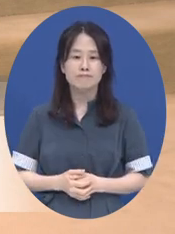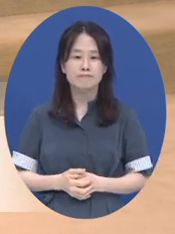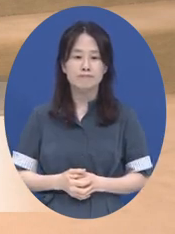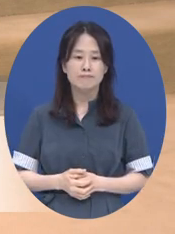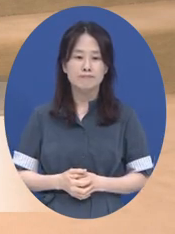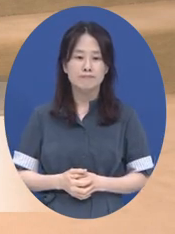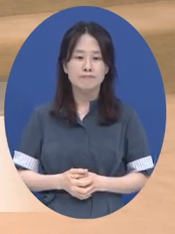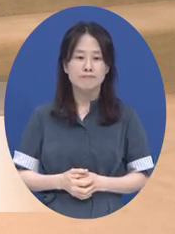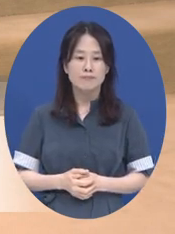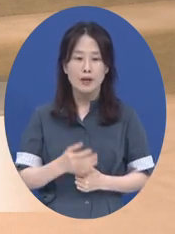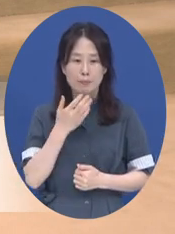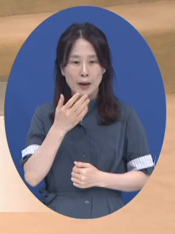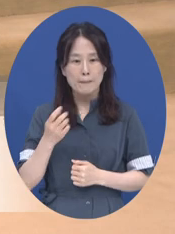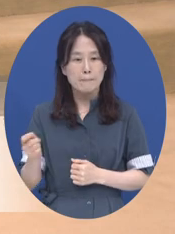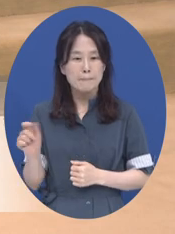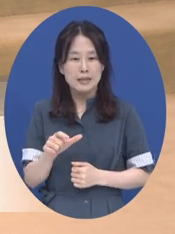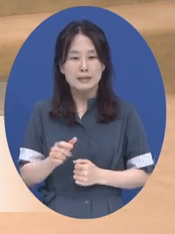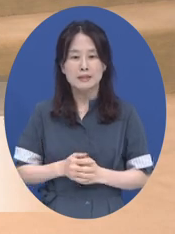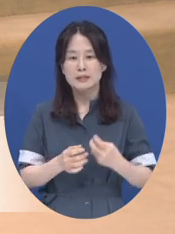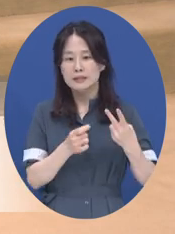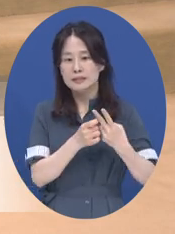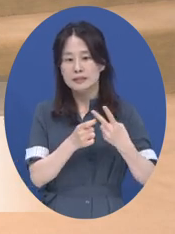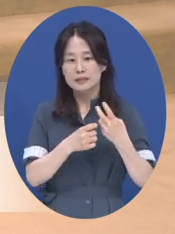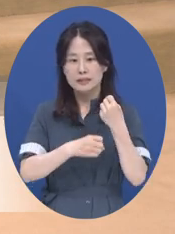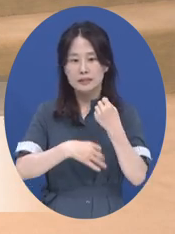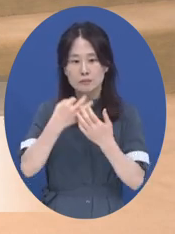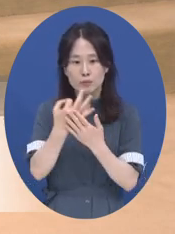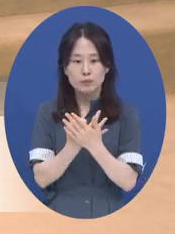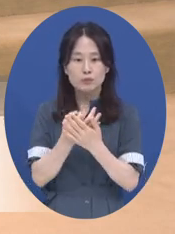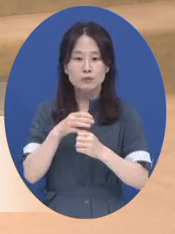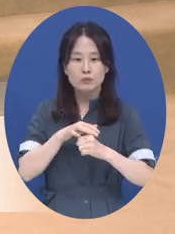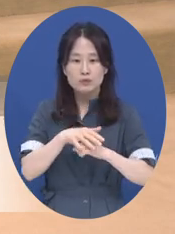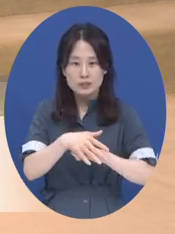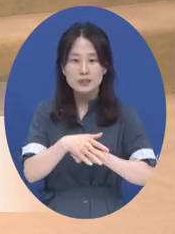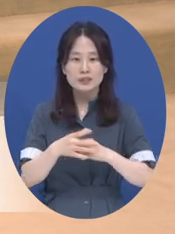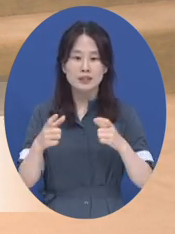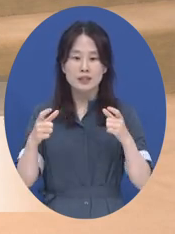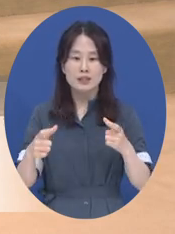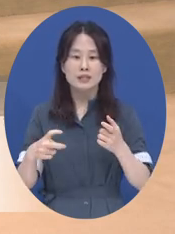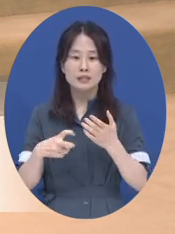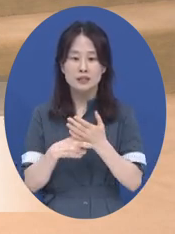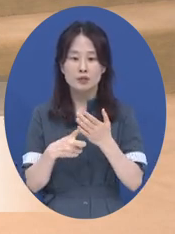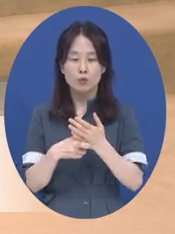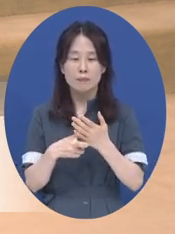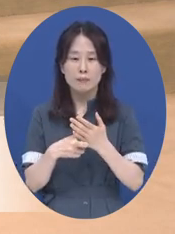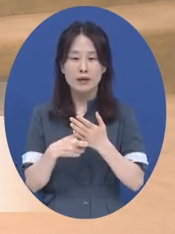것 같습니다. 가능하면 빨리 저는 2차 기본소득 방식에